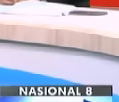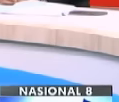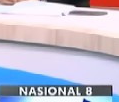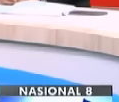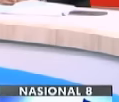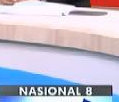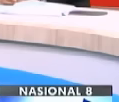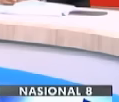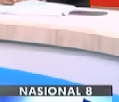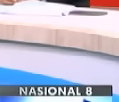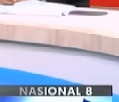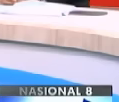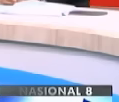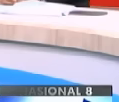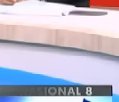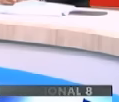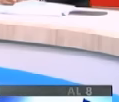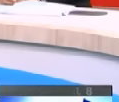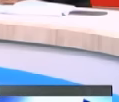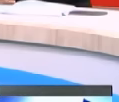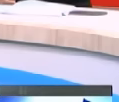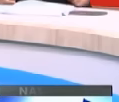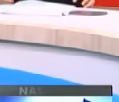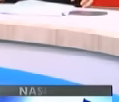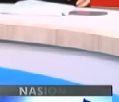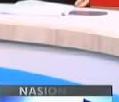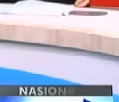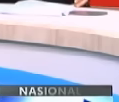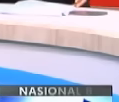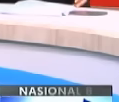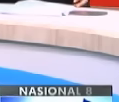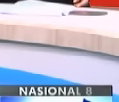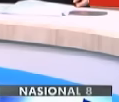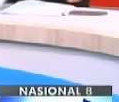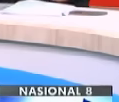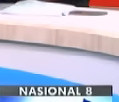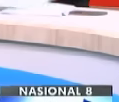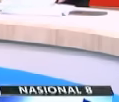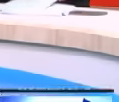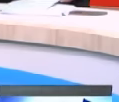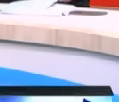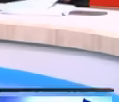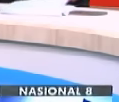selepas ini bersama Nur Liana Zulkifli. Dengan itu, Assalamualaikum. Dan salam satu Malaysia.